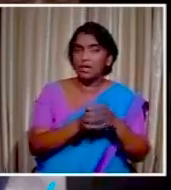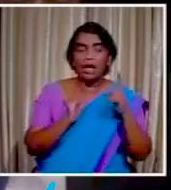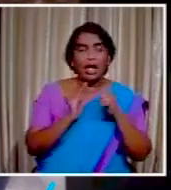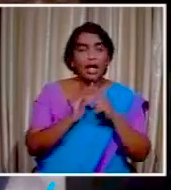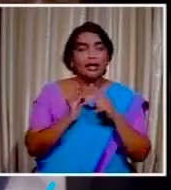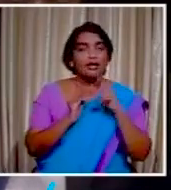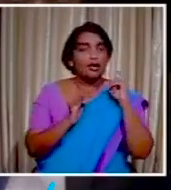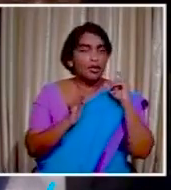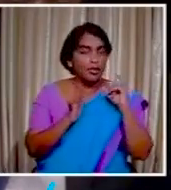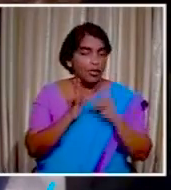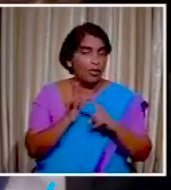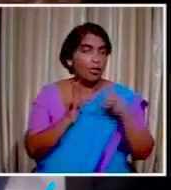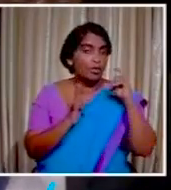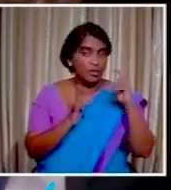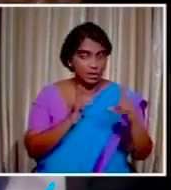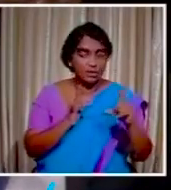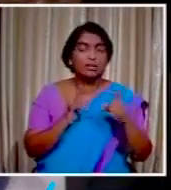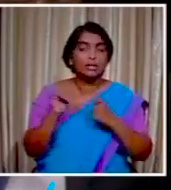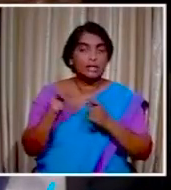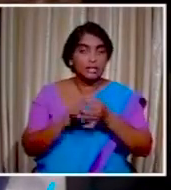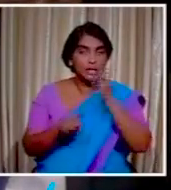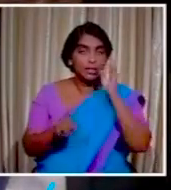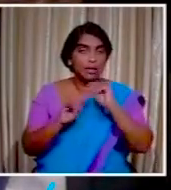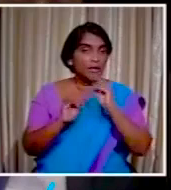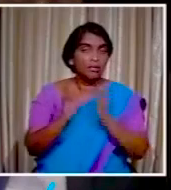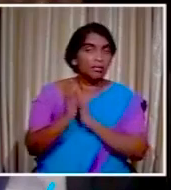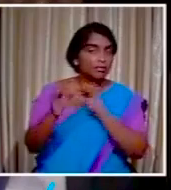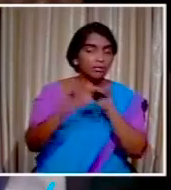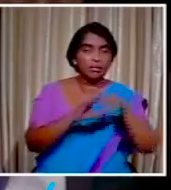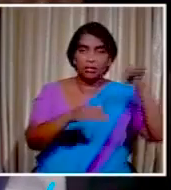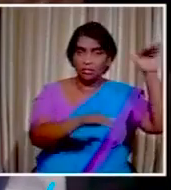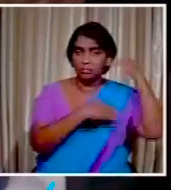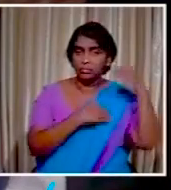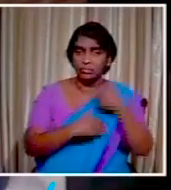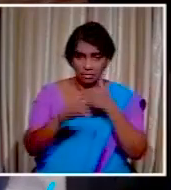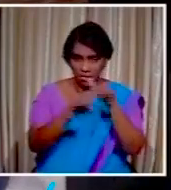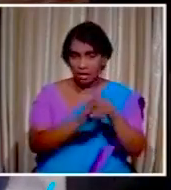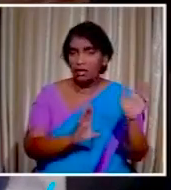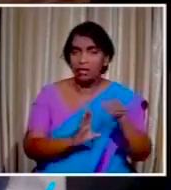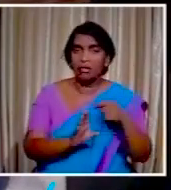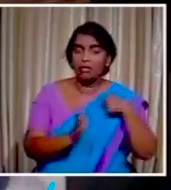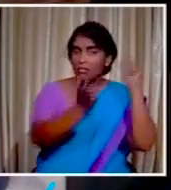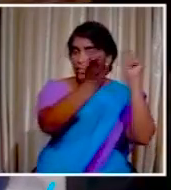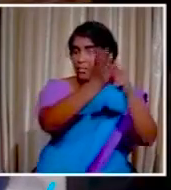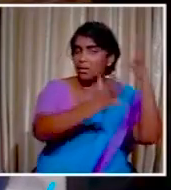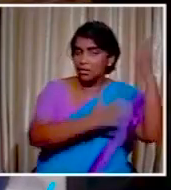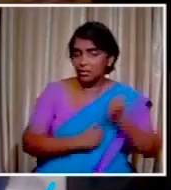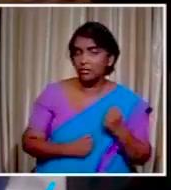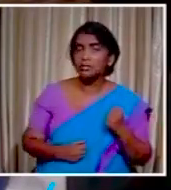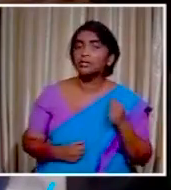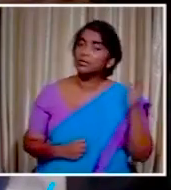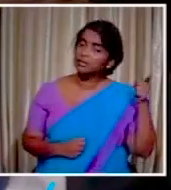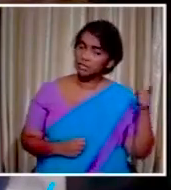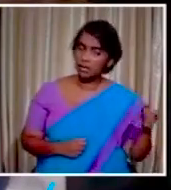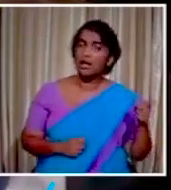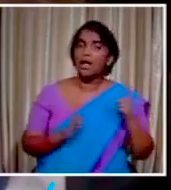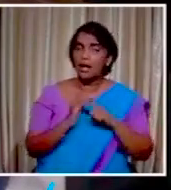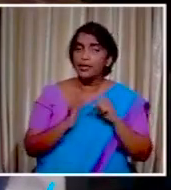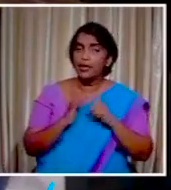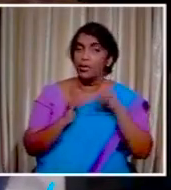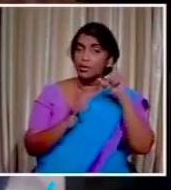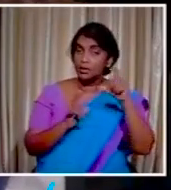එක ජනාධිපතිතුමාවත් අගමැතිතුමාවත් මැදිහත් වෙලා නෙමෙයි ආනයනය කරන්නේ. ඇනවුම් කරන්නේ. ඒකේ ඒ ඉන්නවා